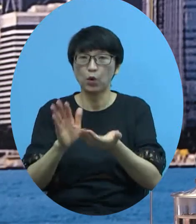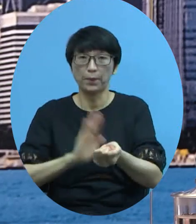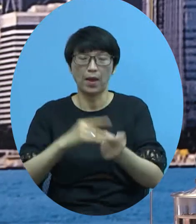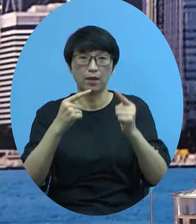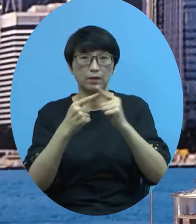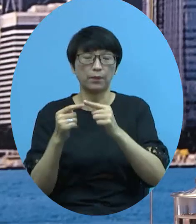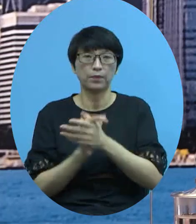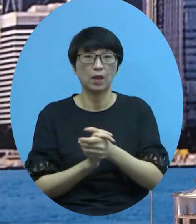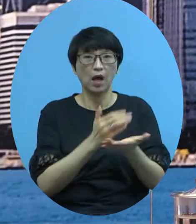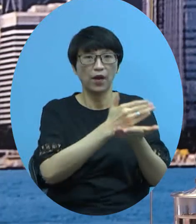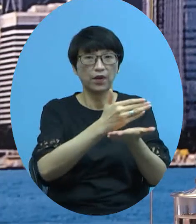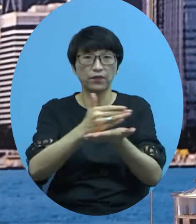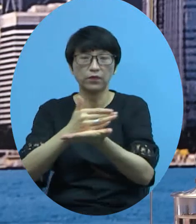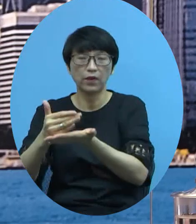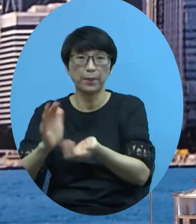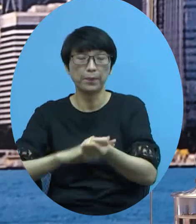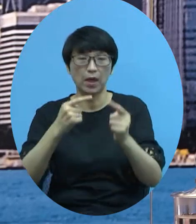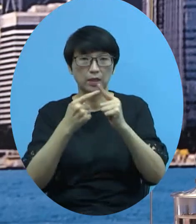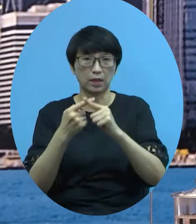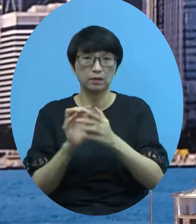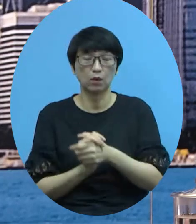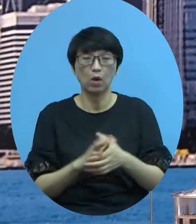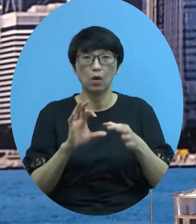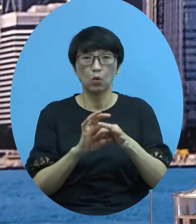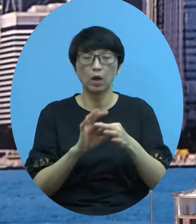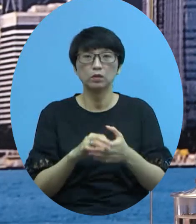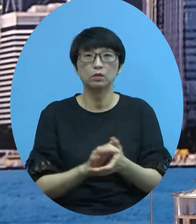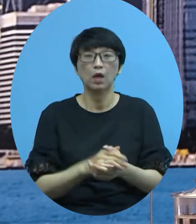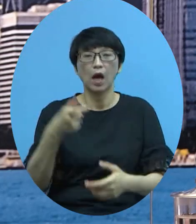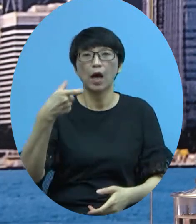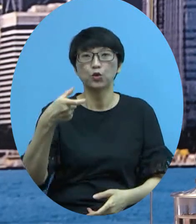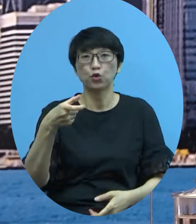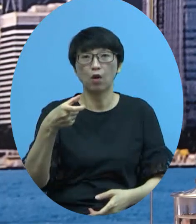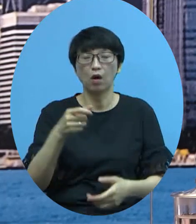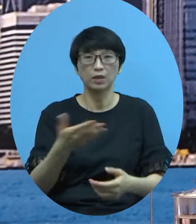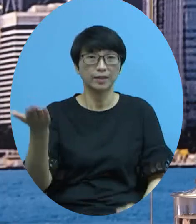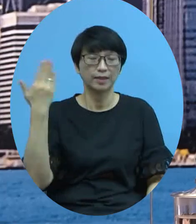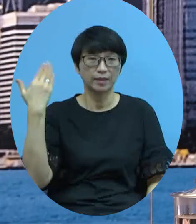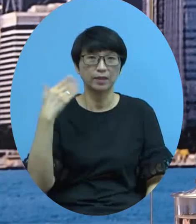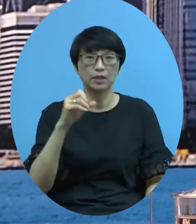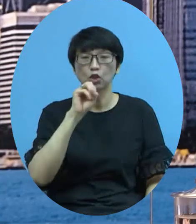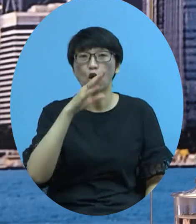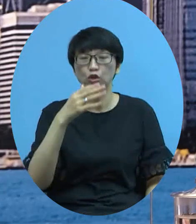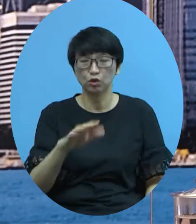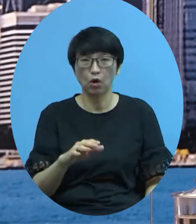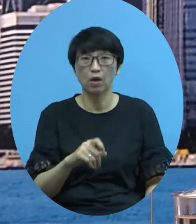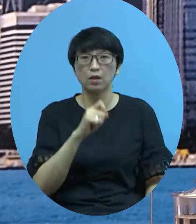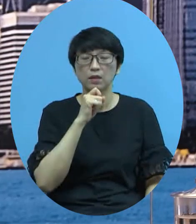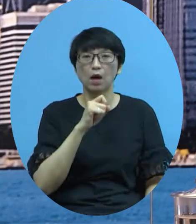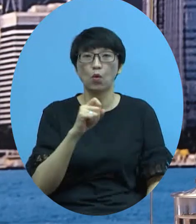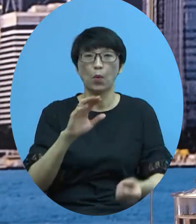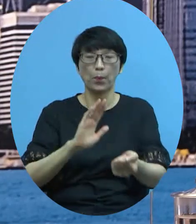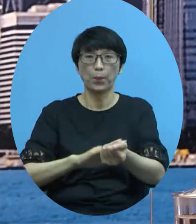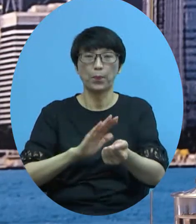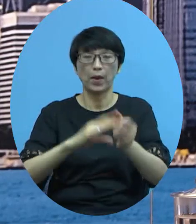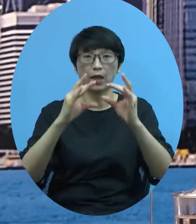喺嗰個分配度咧，最主要咧就係經翻我哋即係聯網嗰度。但早前都有同大家講過咧，有一個病床嗰